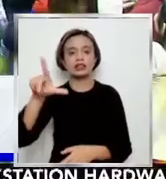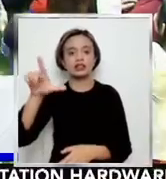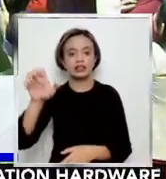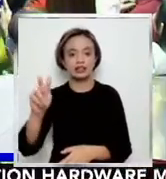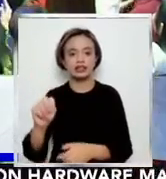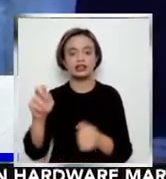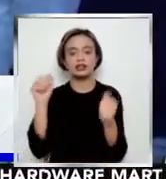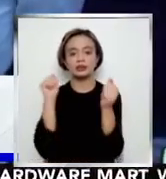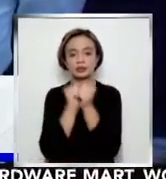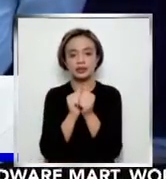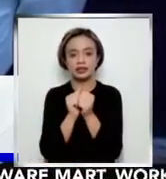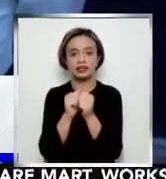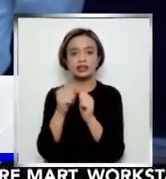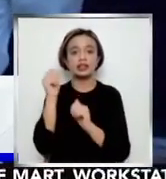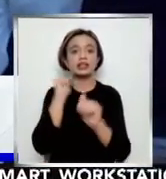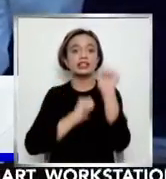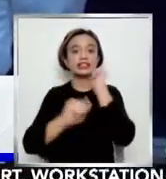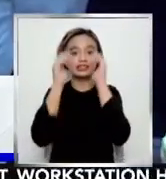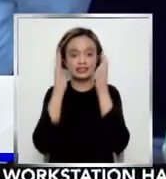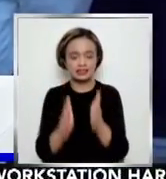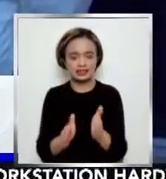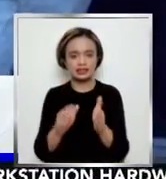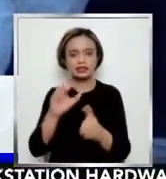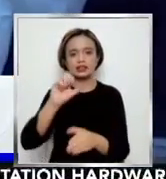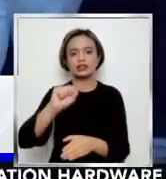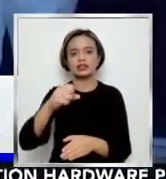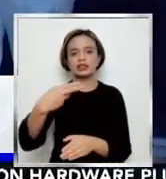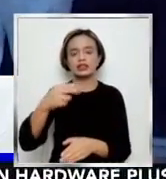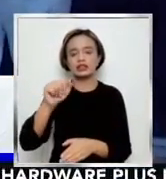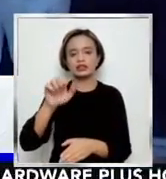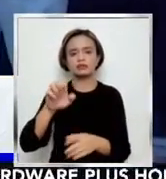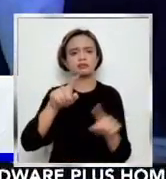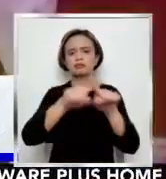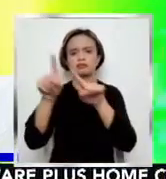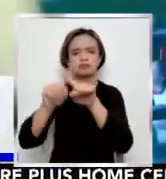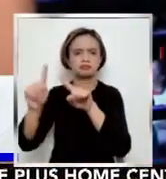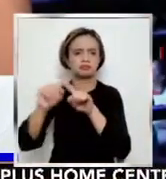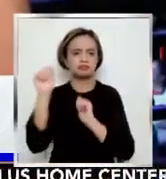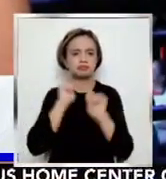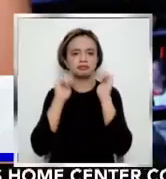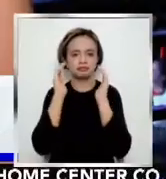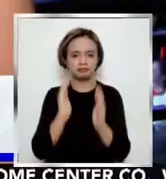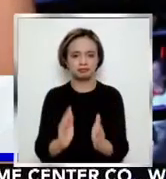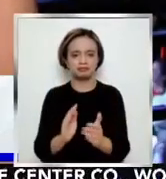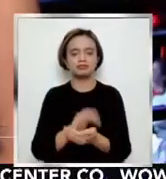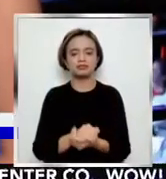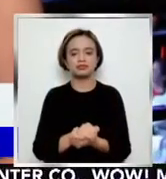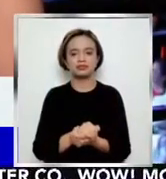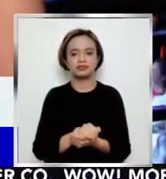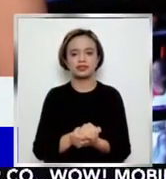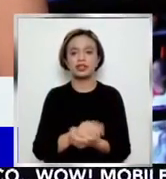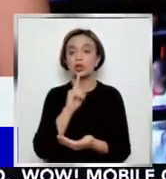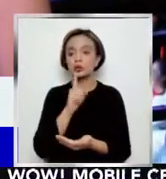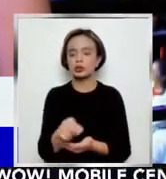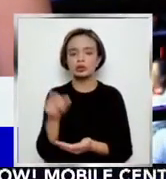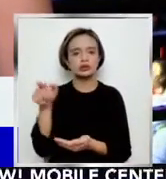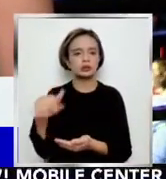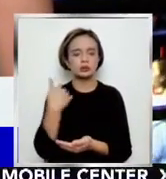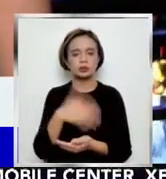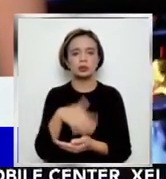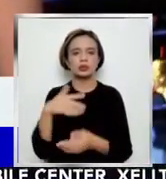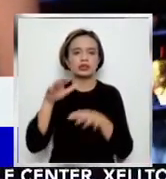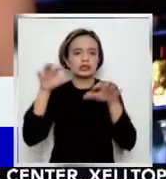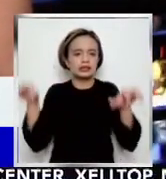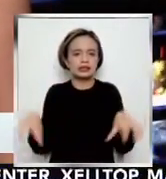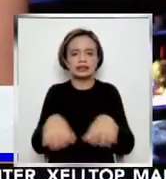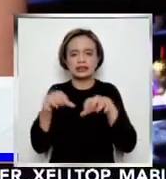Arms co-stars na sina Sean Lucas, Rahil Biria at Vince Maristella. Well-deserved nila kasi grabe yung effort nila sa lahat